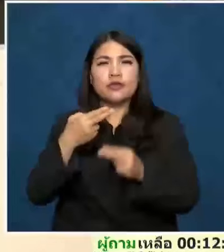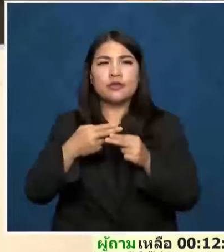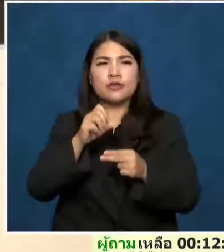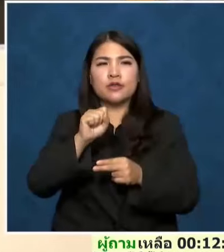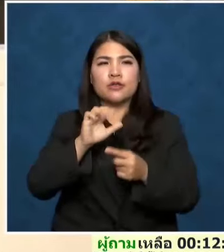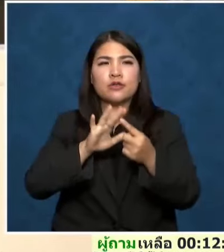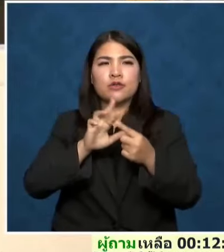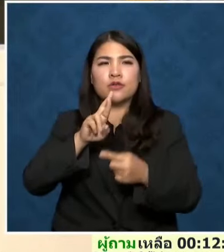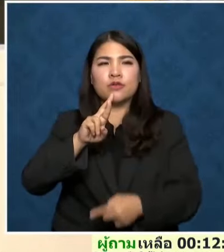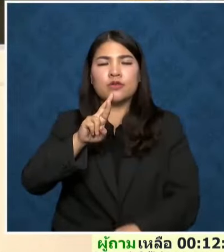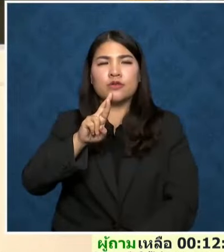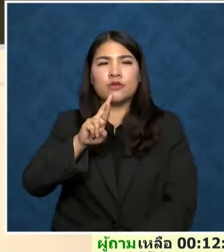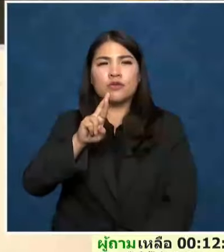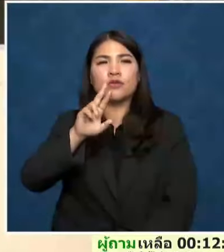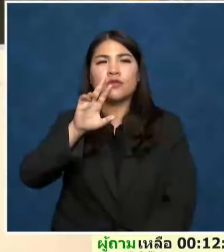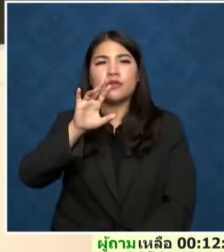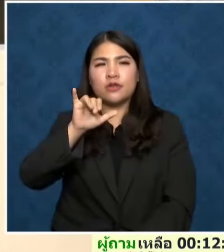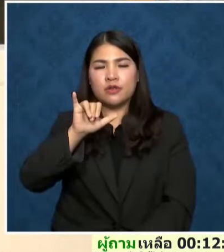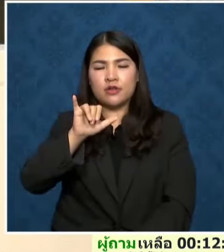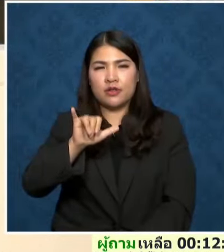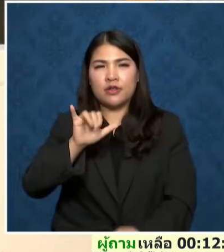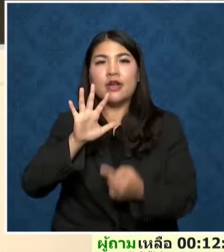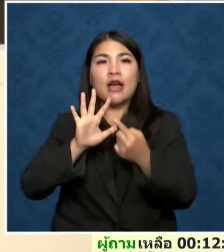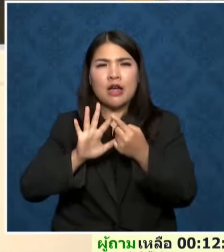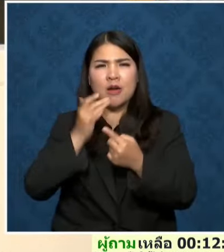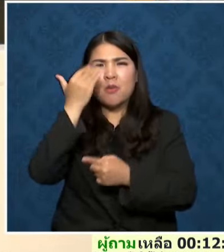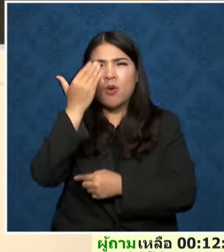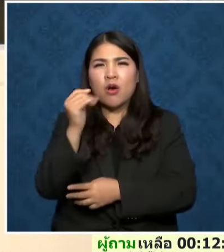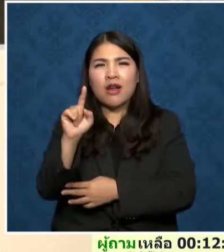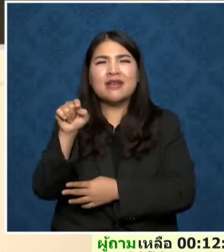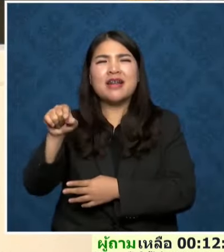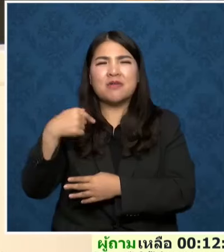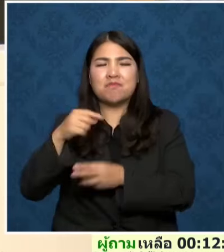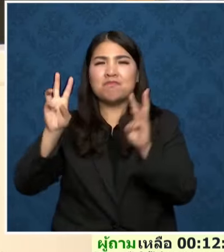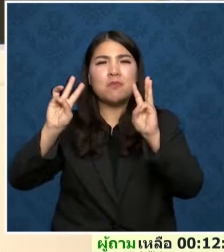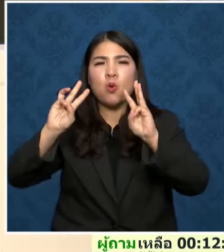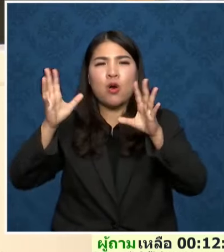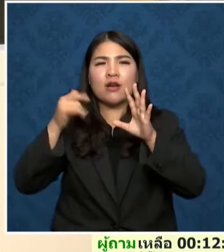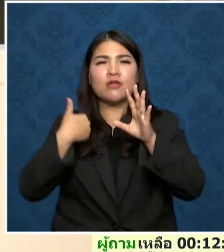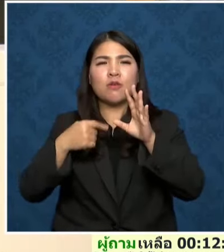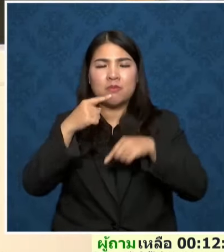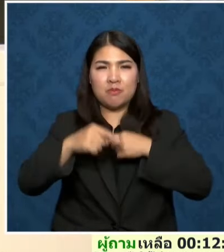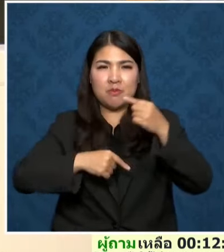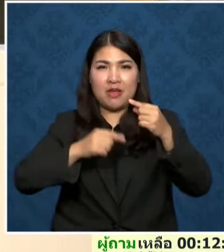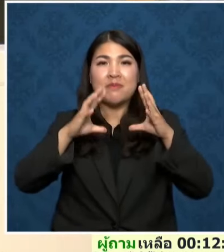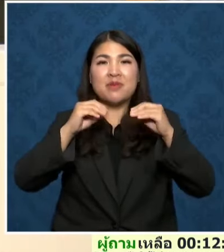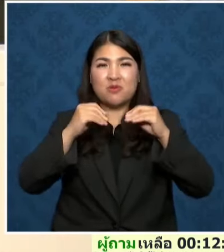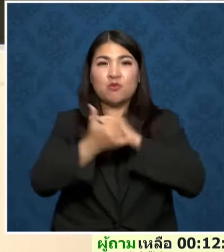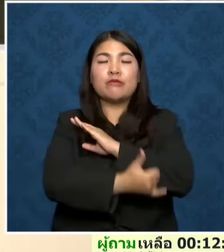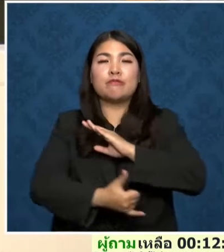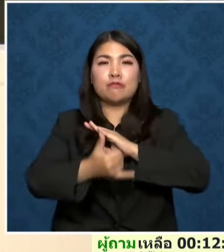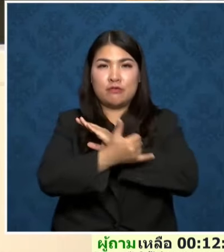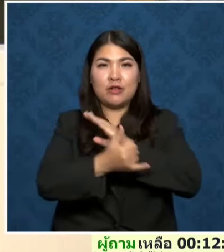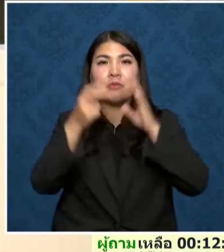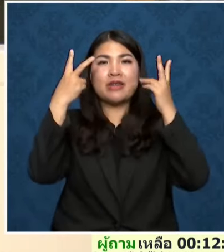ทดิศมนาคมก้ว unti ที่ ต้องเดินทางไปประชุมต่างประเทศ รวมกัทันน